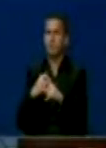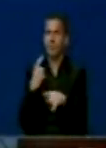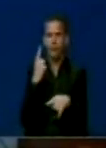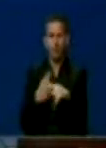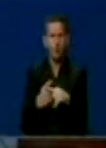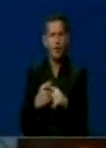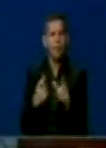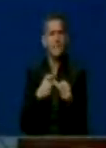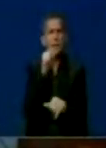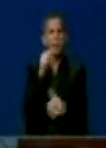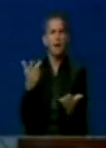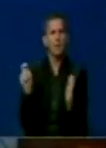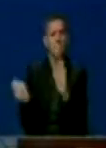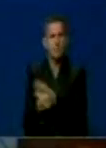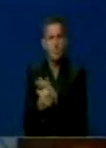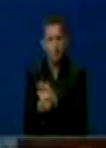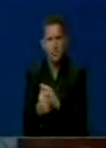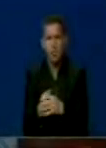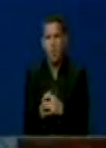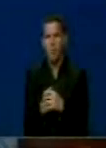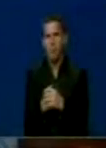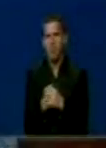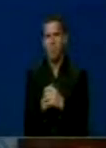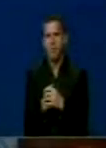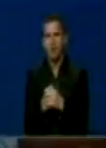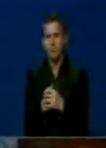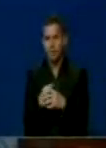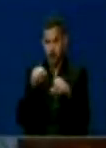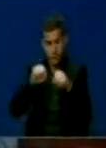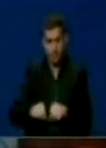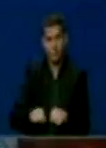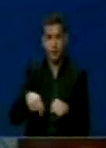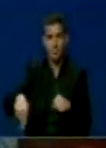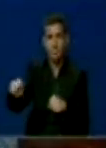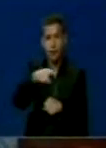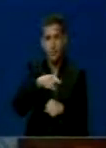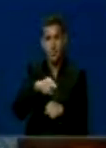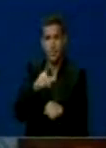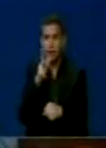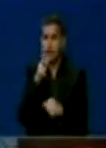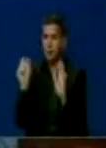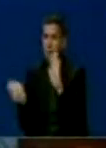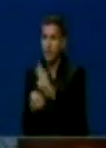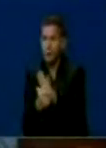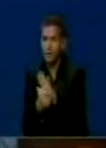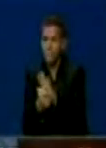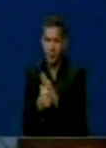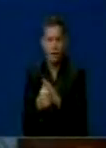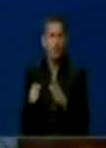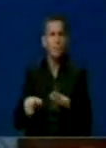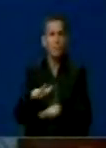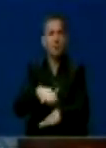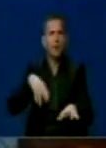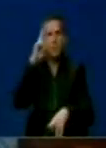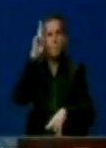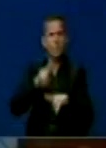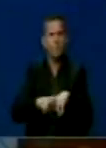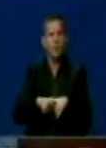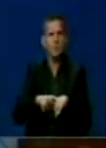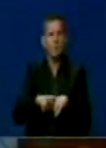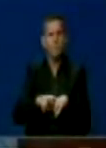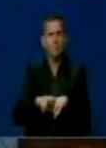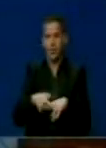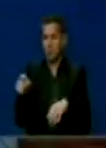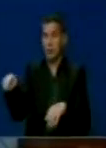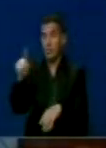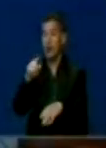mënyrë. Domethënë dhe në këtë dështim të qeverisë është vështirë që kuvendi ta merr një vendim pa e